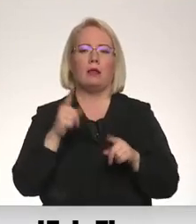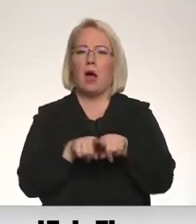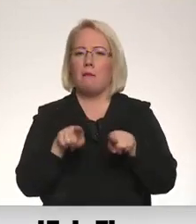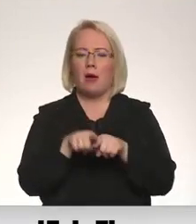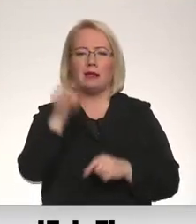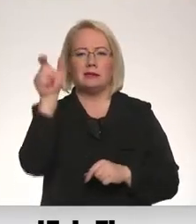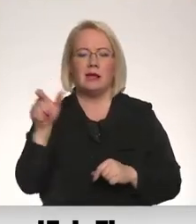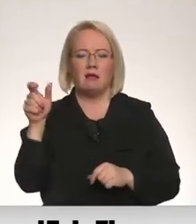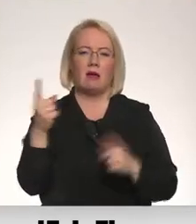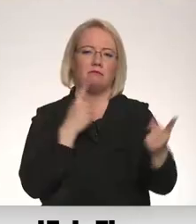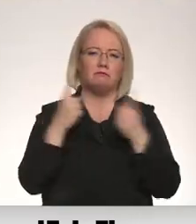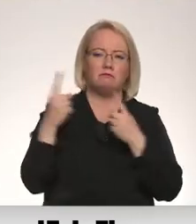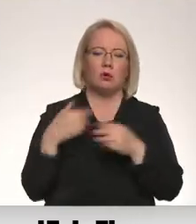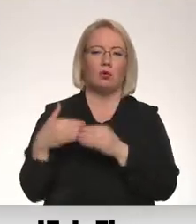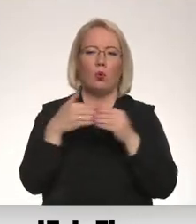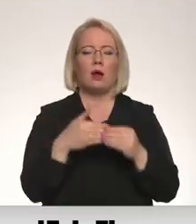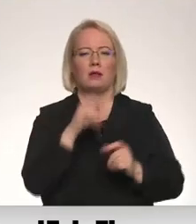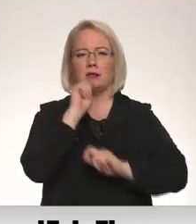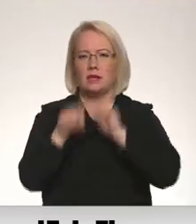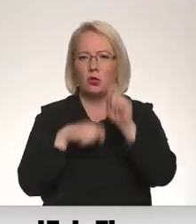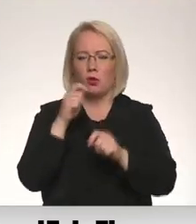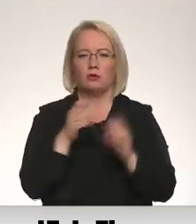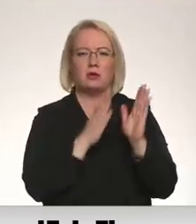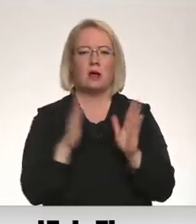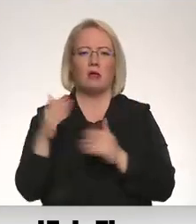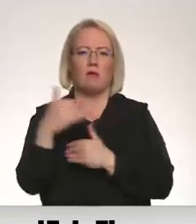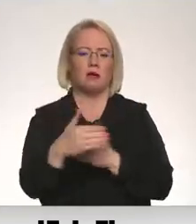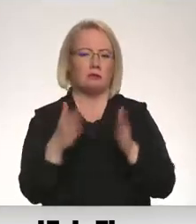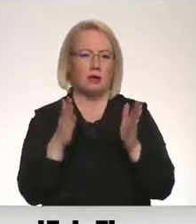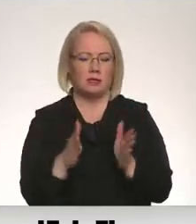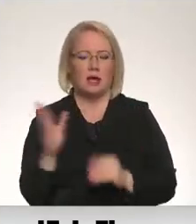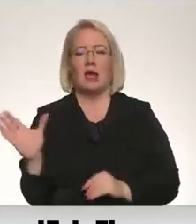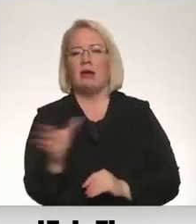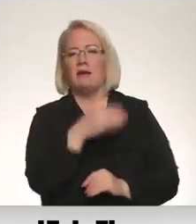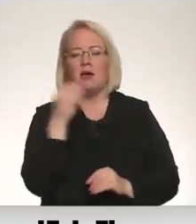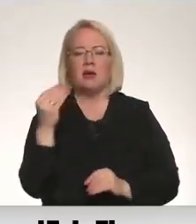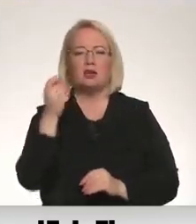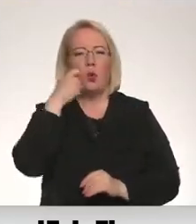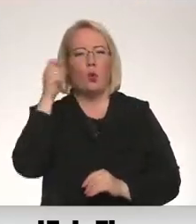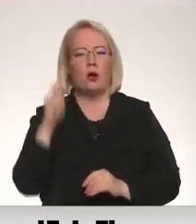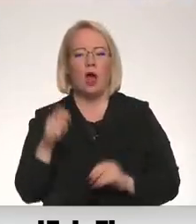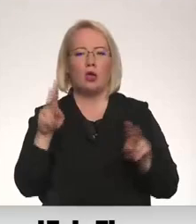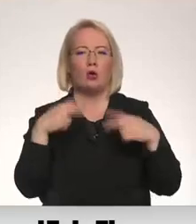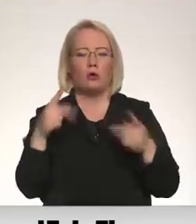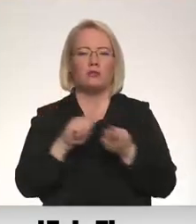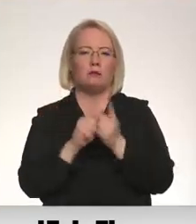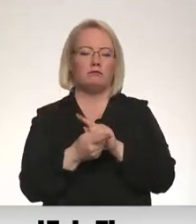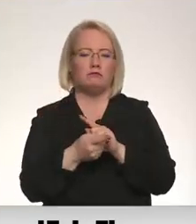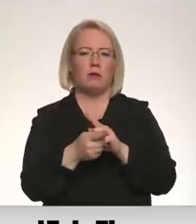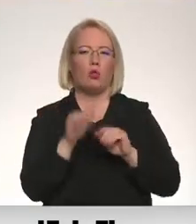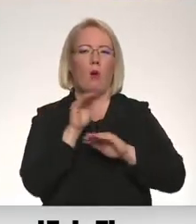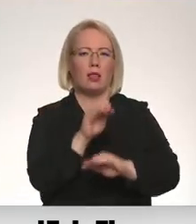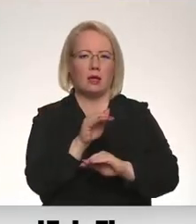Tāpat cilvēki nāk pie mums un nogādās ziedojumus un sagatavotās paciņas. Viss Ukraiņu klubs nav pārtapis par noliktavu katru